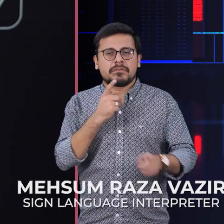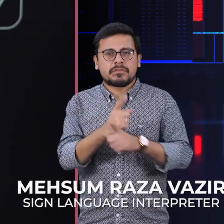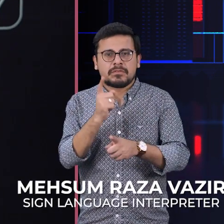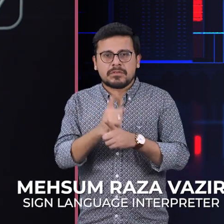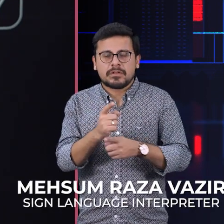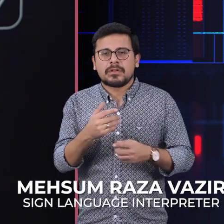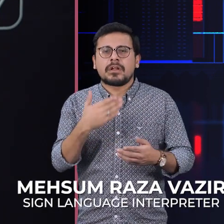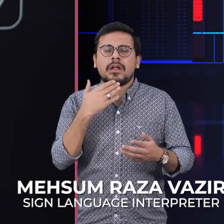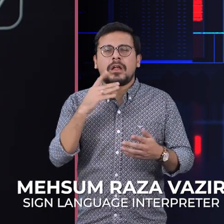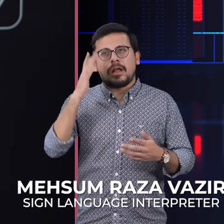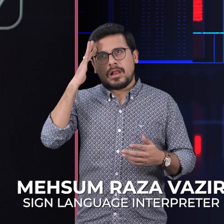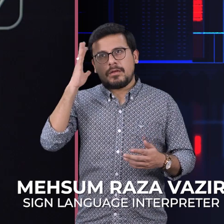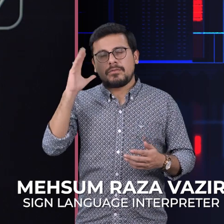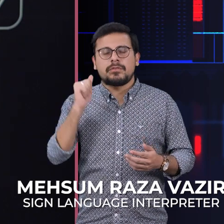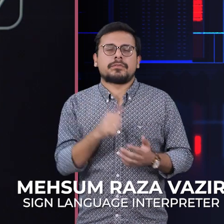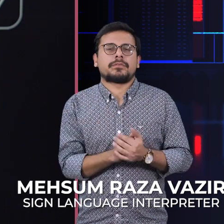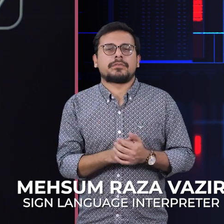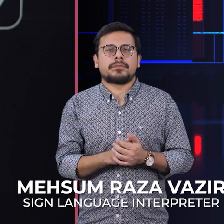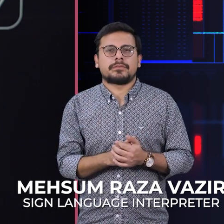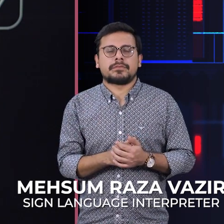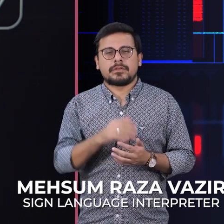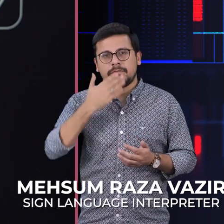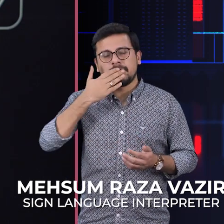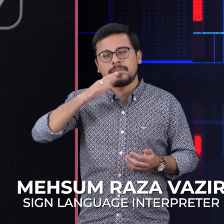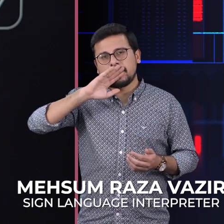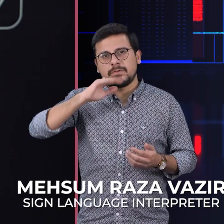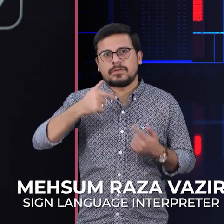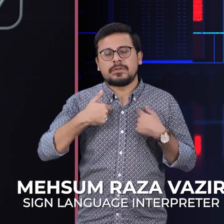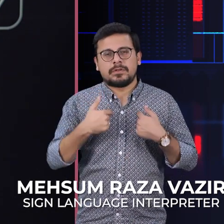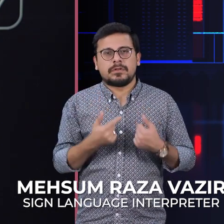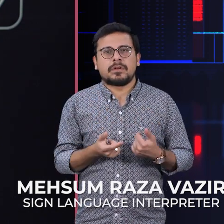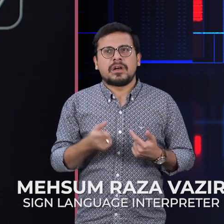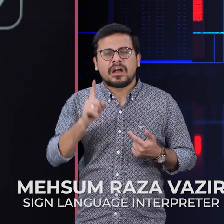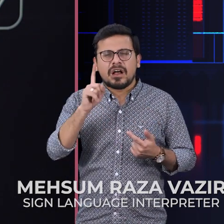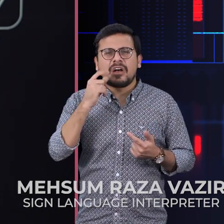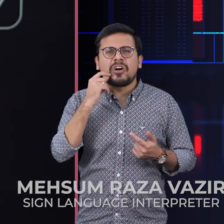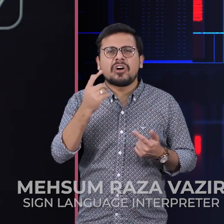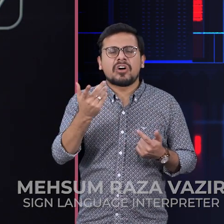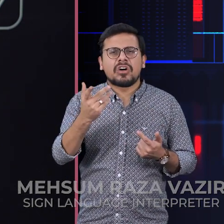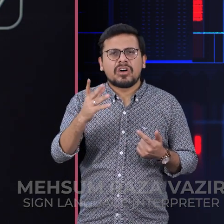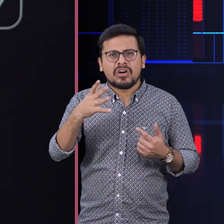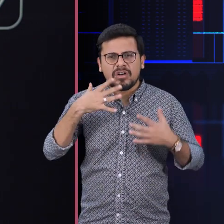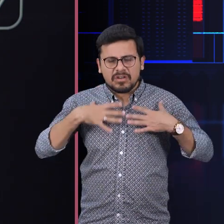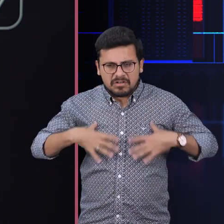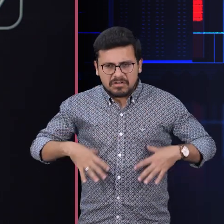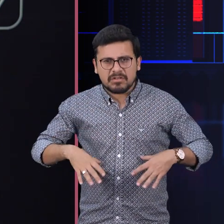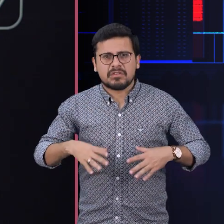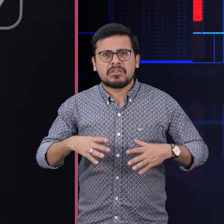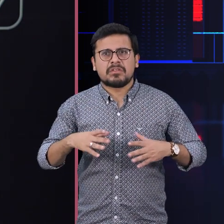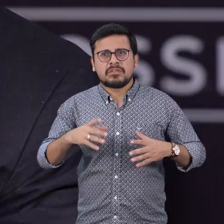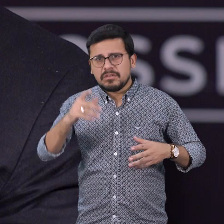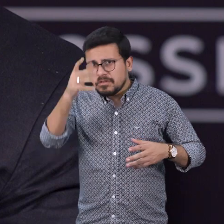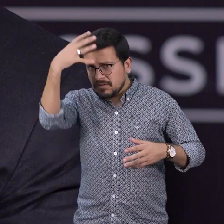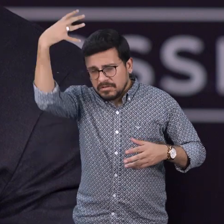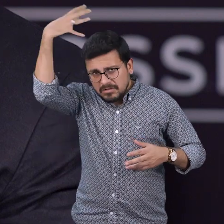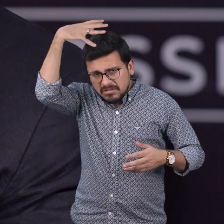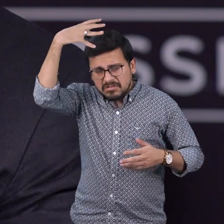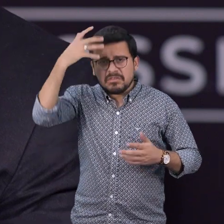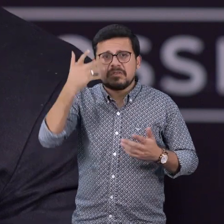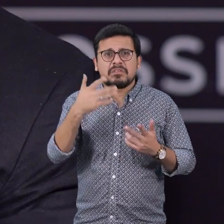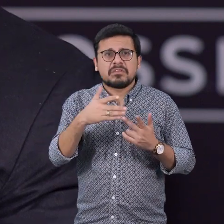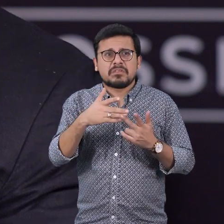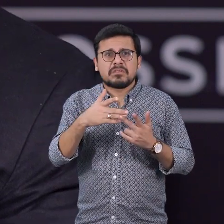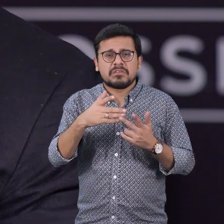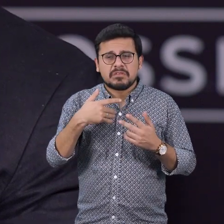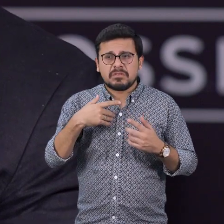an HR person working in the industry for about 18 plus years now, alhamdulillah. And apart